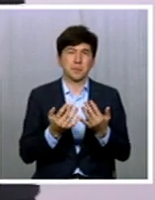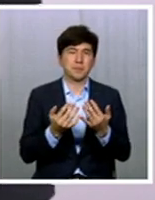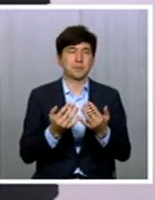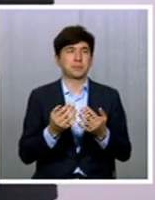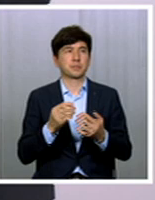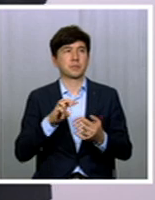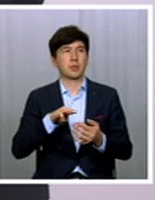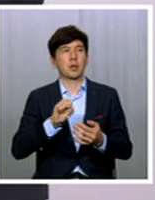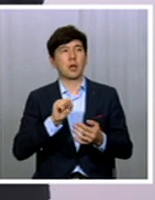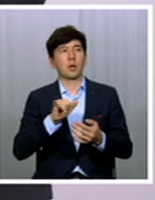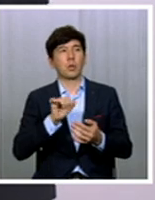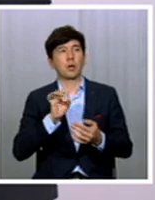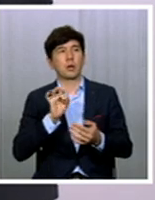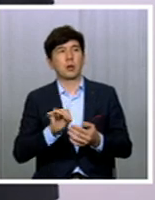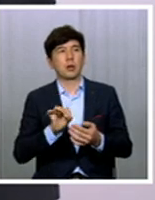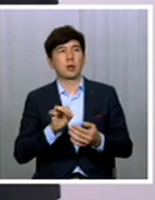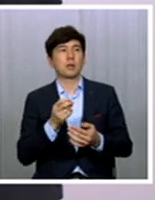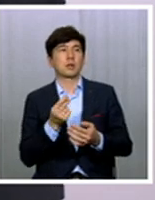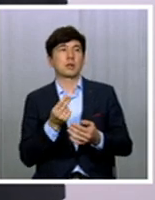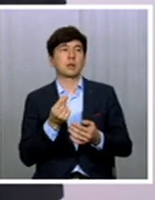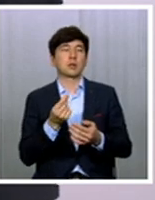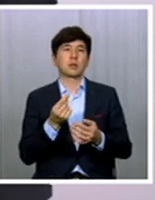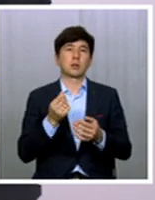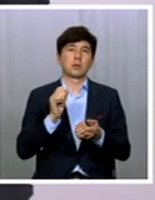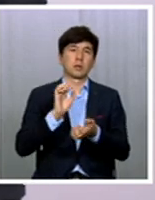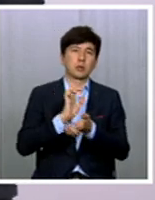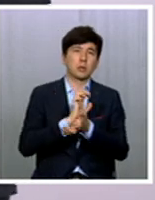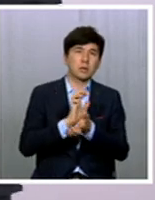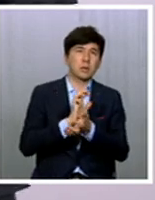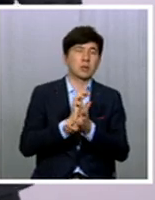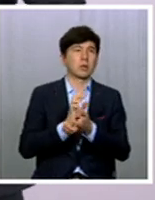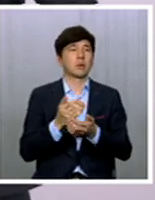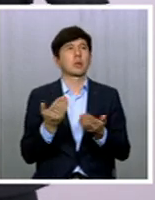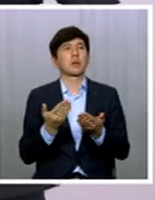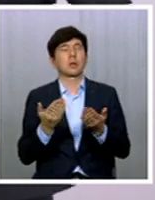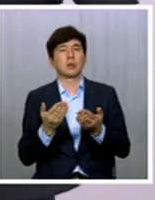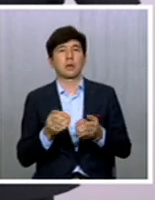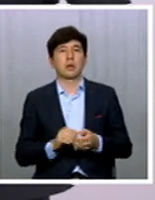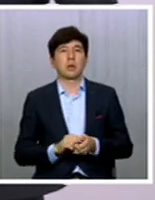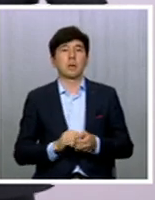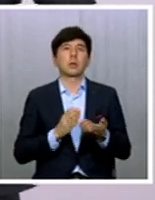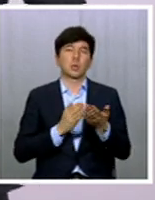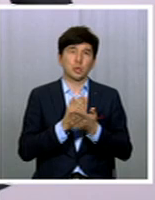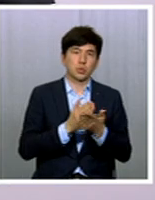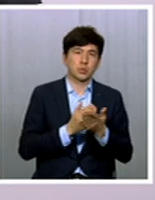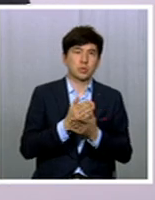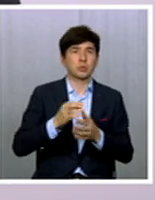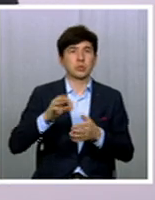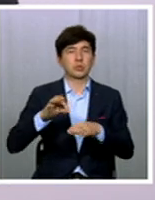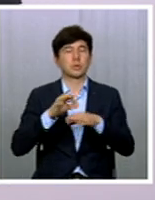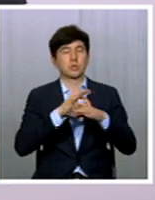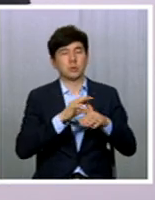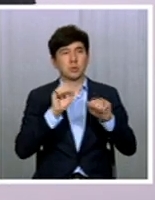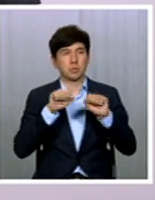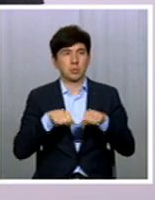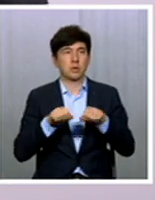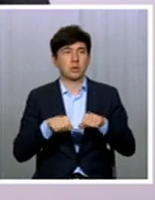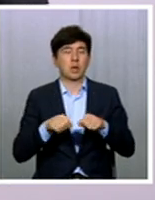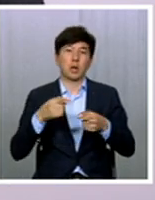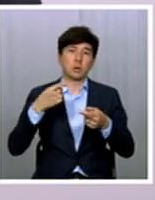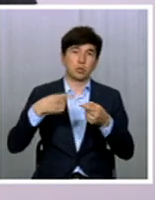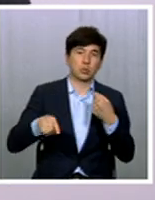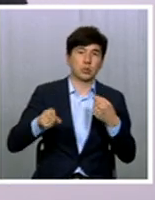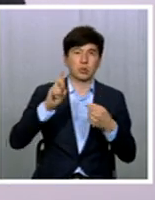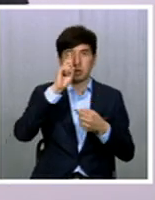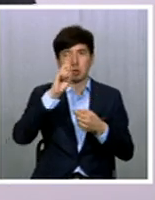тауар мен бағалы қағазбен сауда жасалады және қызметкерлер жалданады. Мысалы, басқа мемлекеттерінде де кейбір жағдайларда